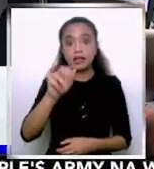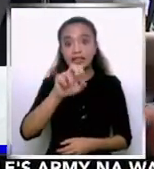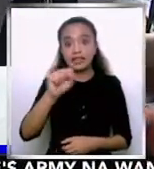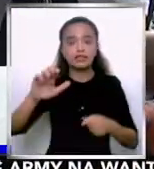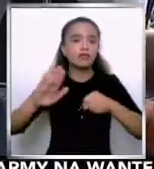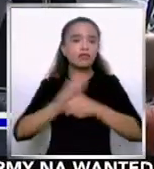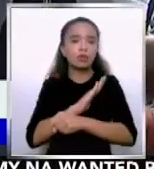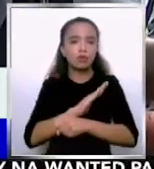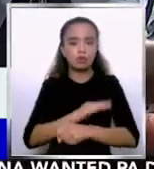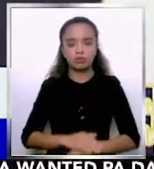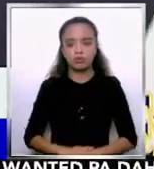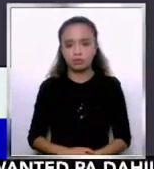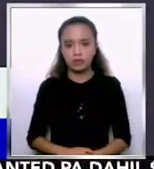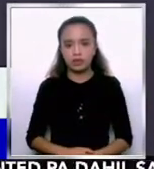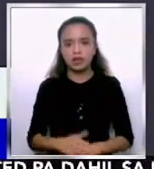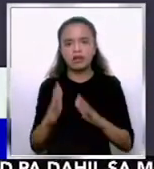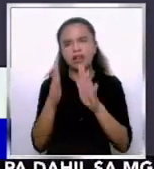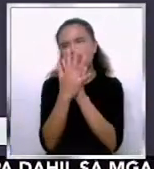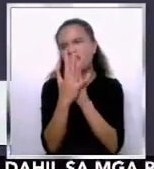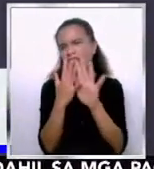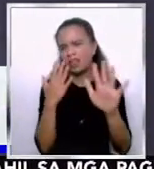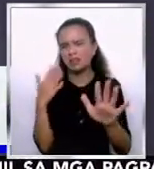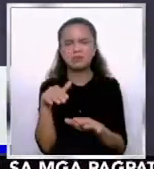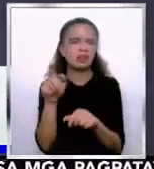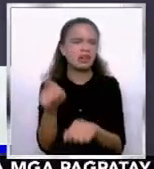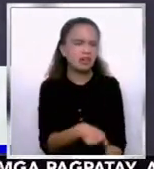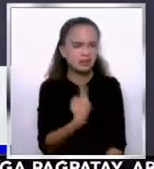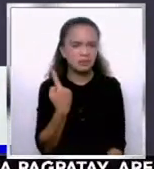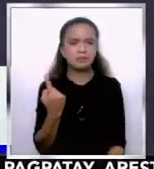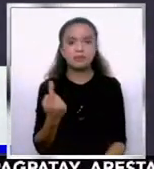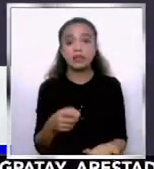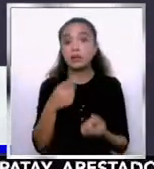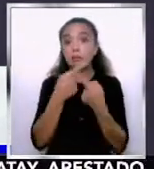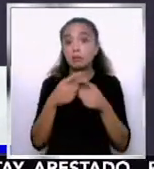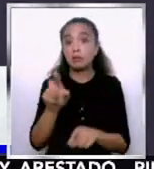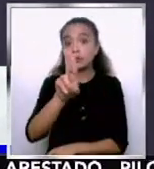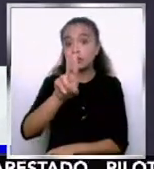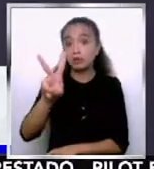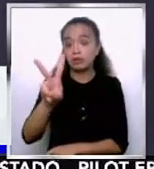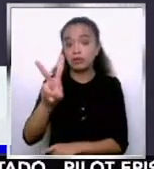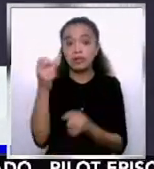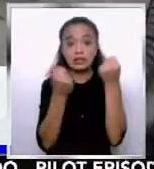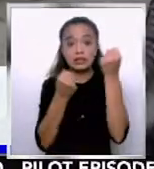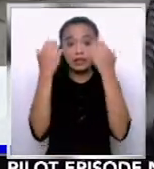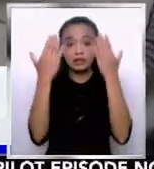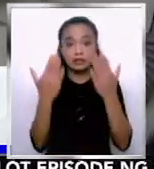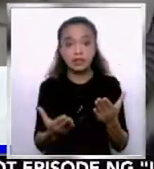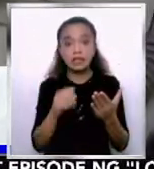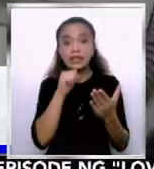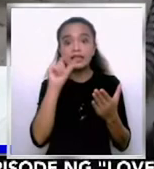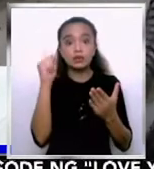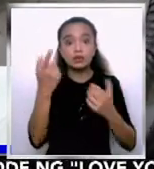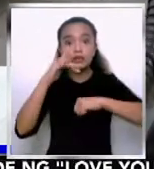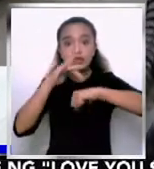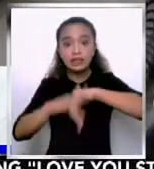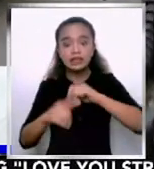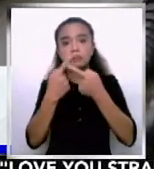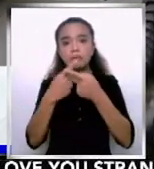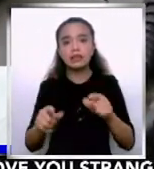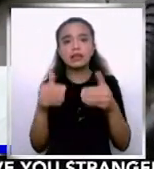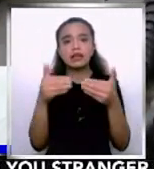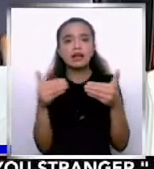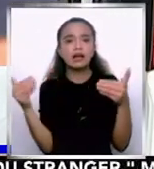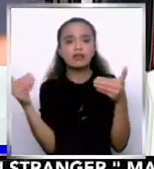ang pila, mahaba. Pero ang UV Express driver na si Willie, hindi lang inagahan, in advance pa ang bili